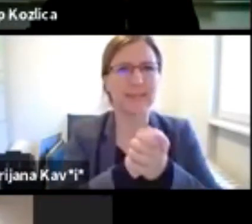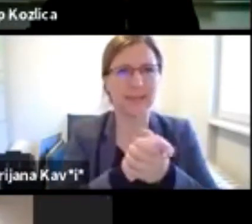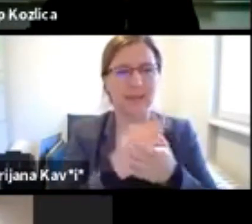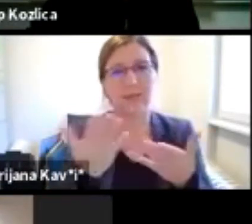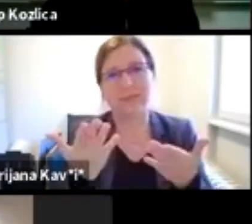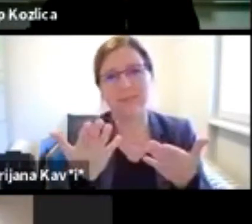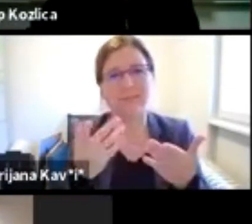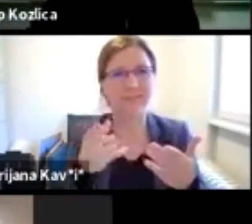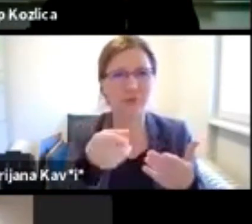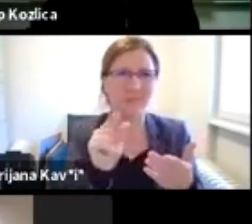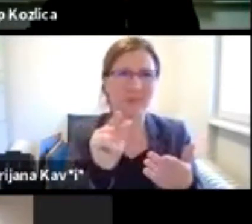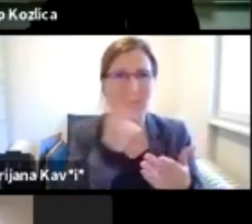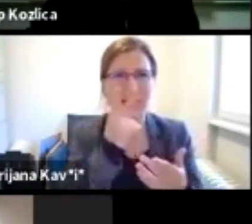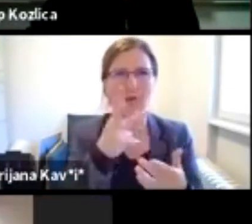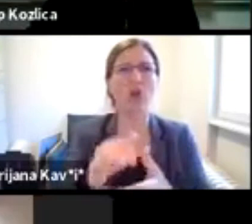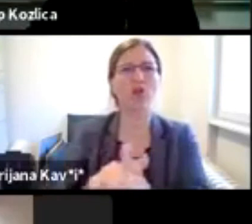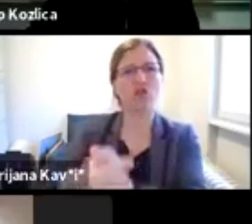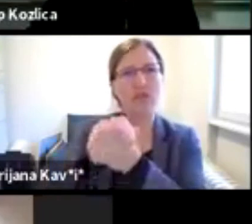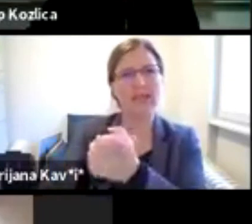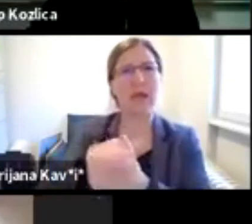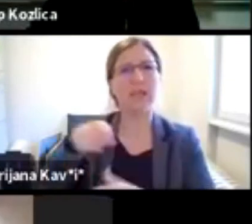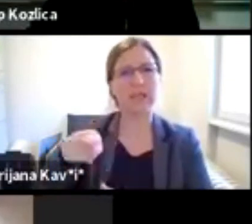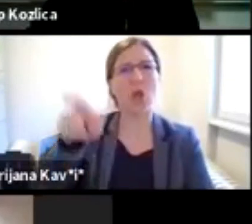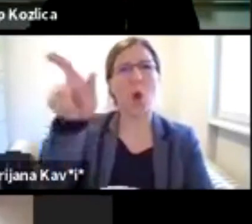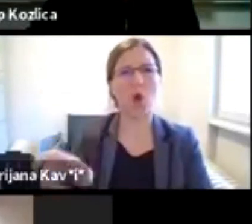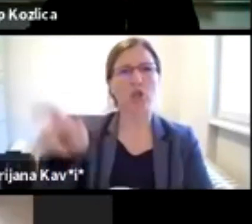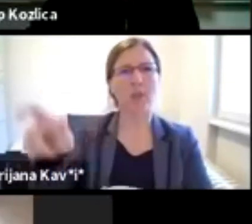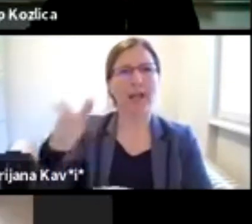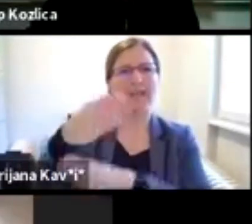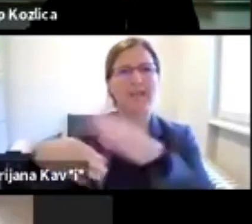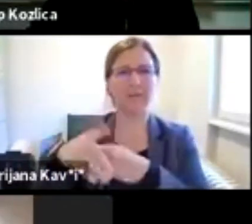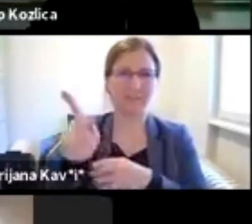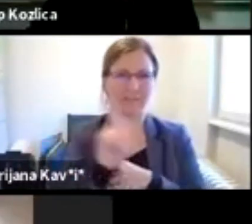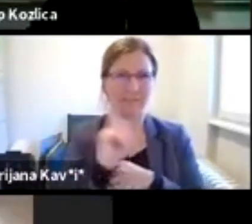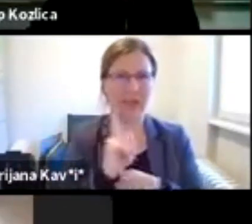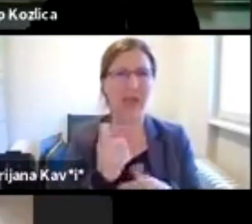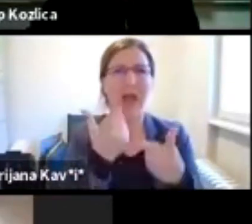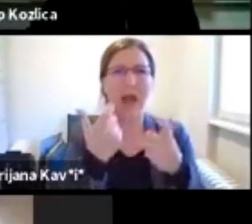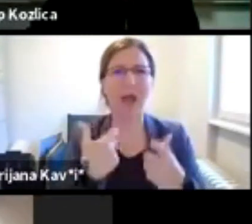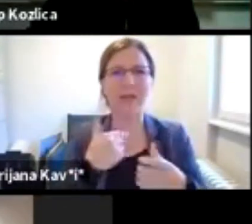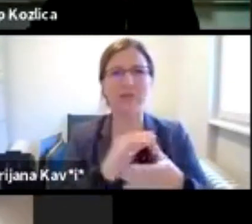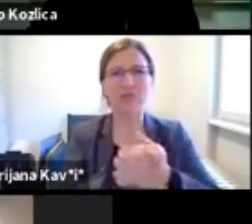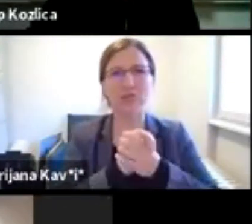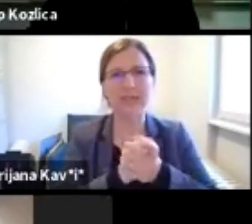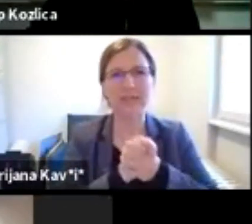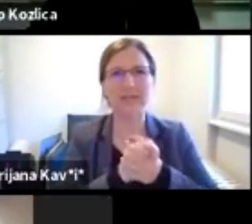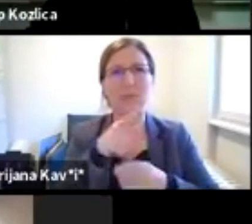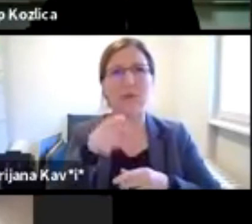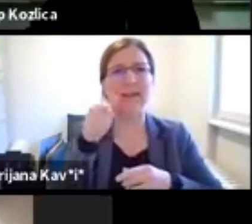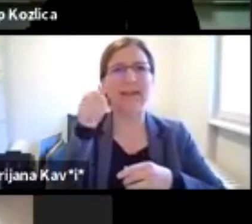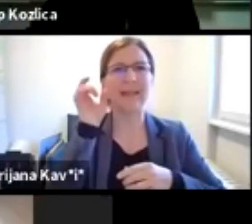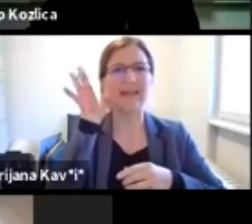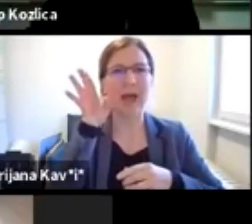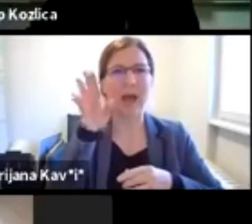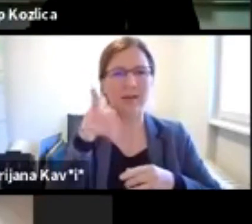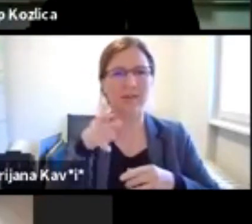je osoba s invaliditetom, ali na neki način da čestitamo ovaj jedan dan koji